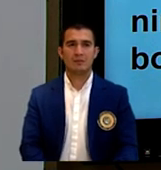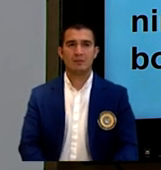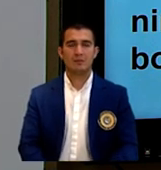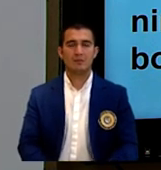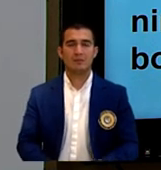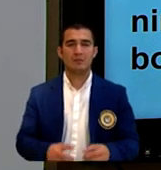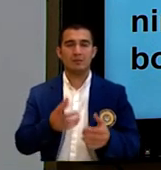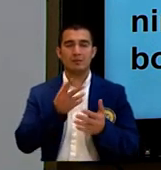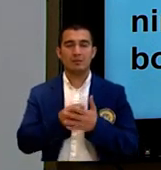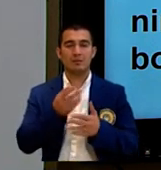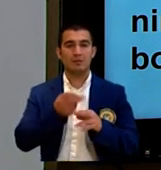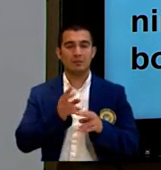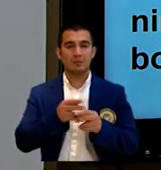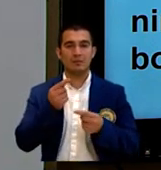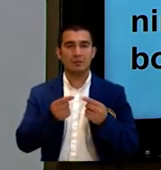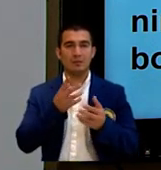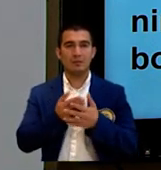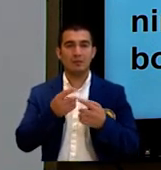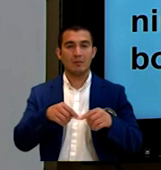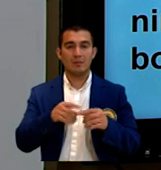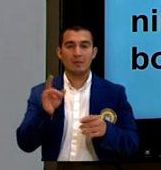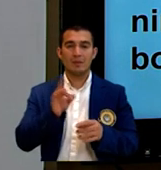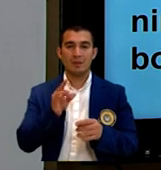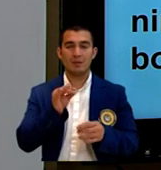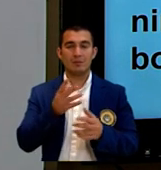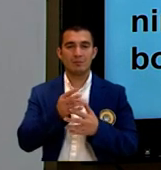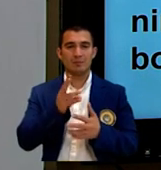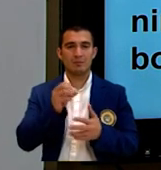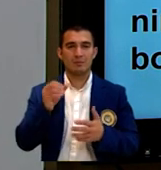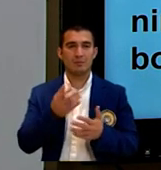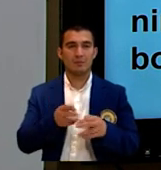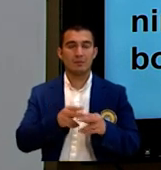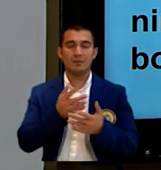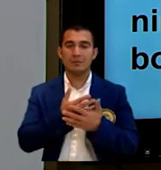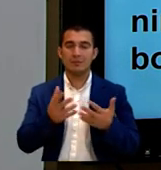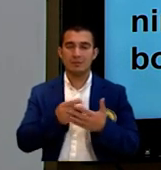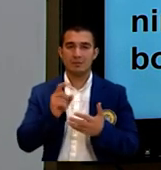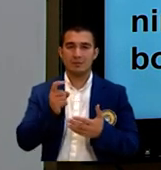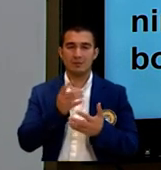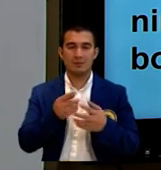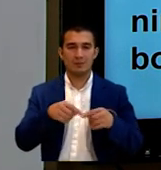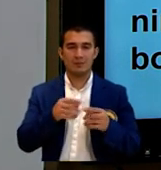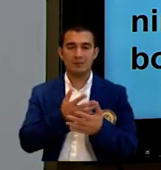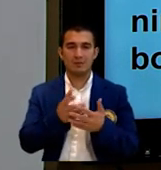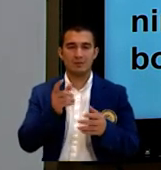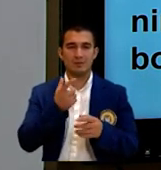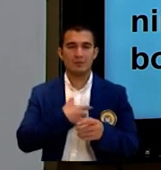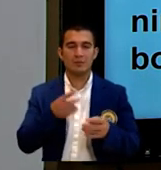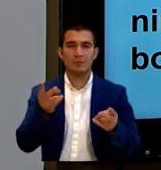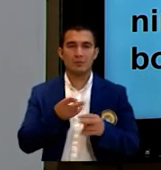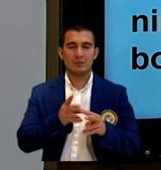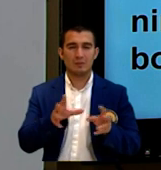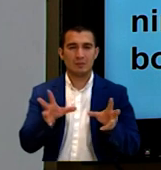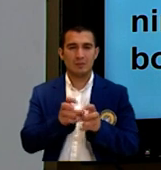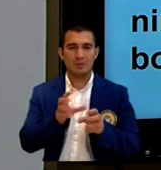Molekulalarning o'lchami va massasi. Molekula deb moddaning kimyoviy xossalarini o'zida saqlab qoluvchi shu moddaning eng